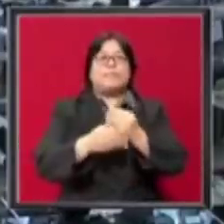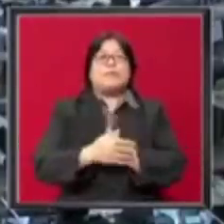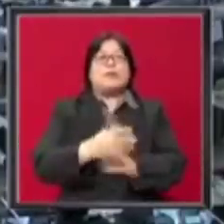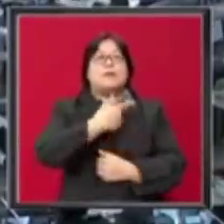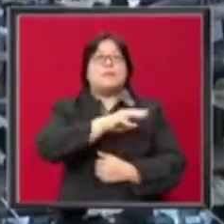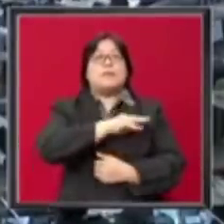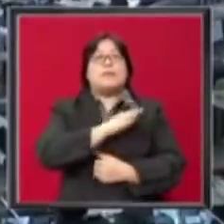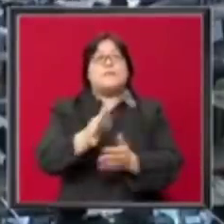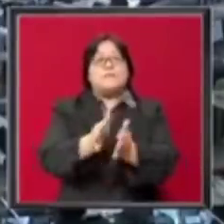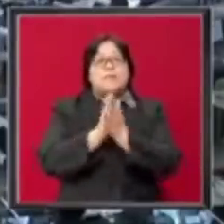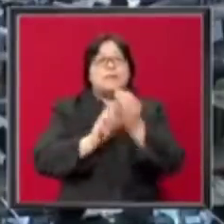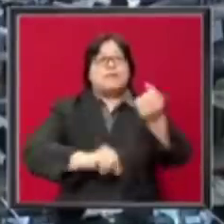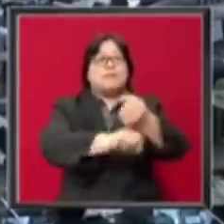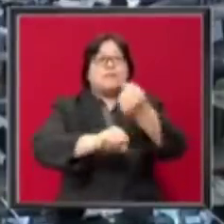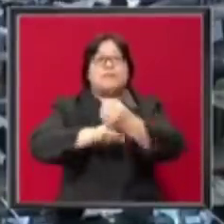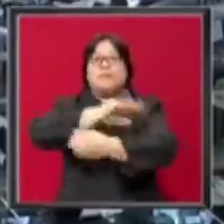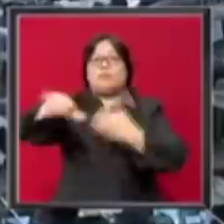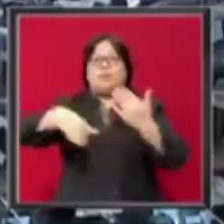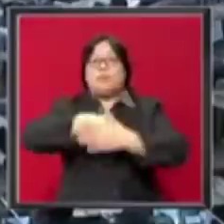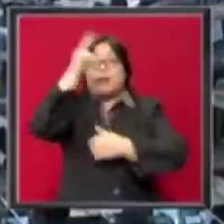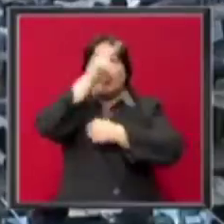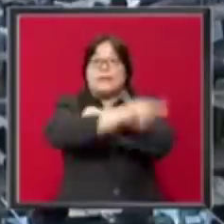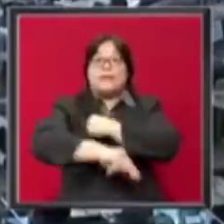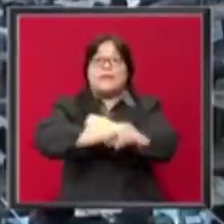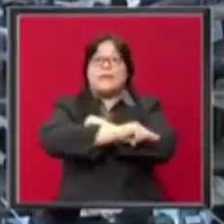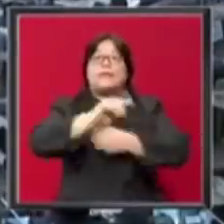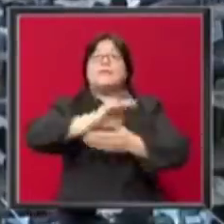Kemudian kita bagi dalil membenarkan pula.